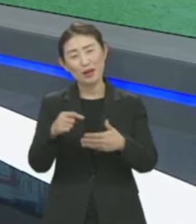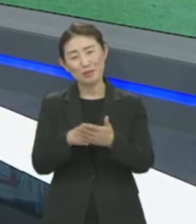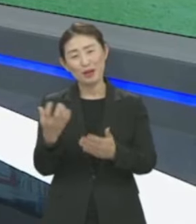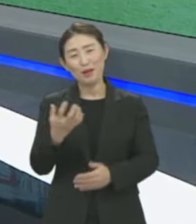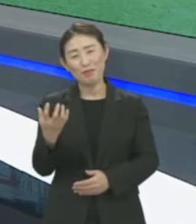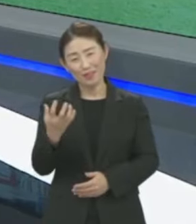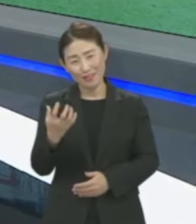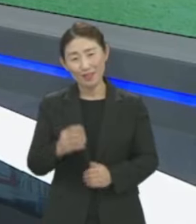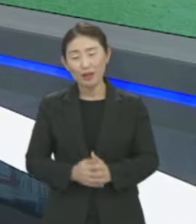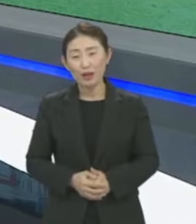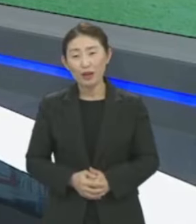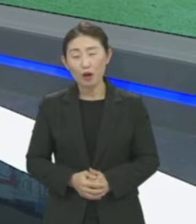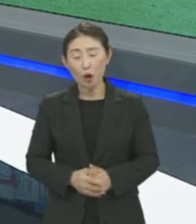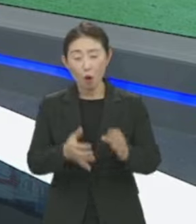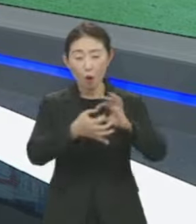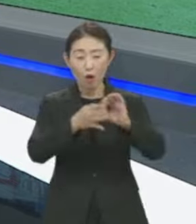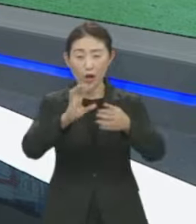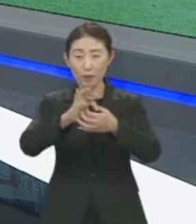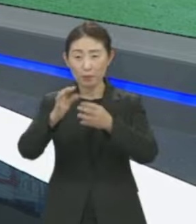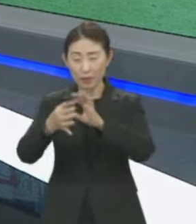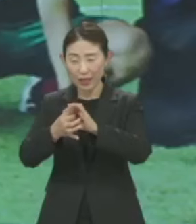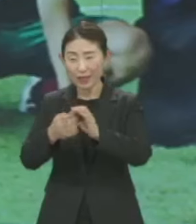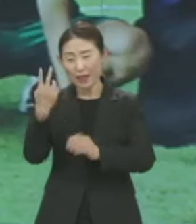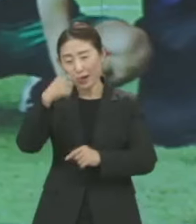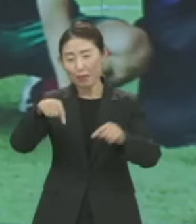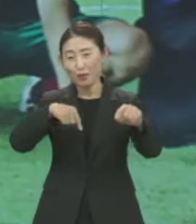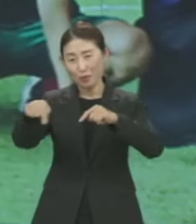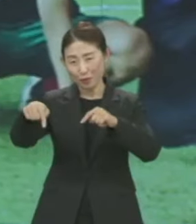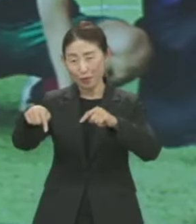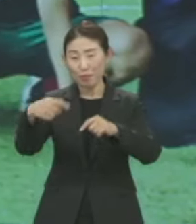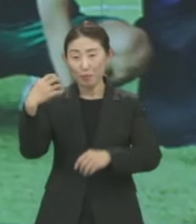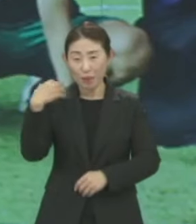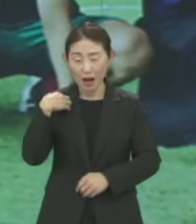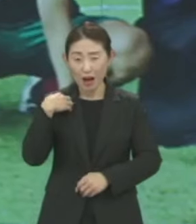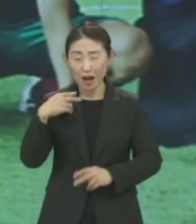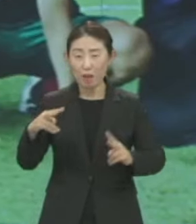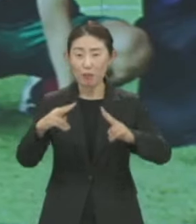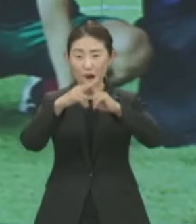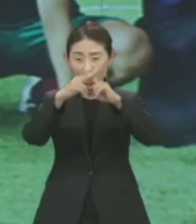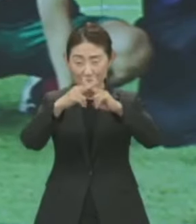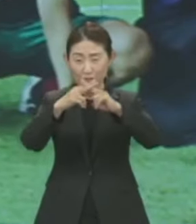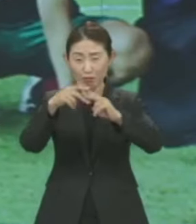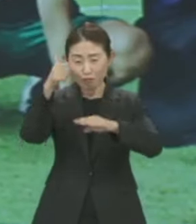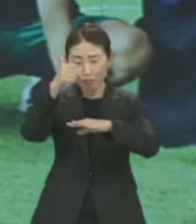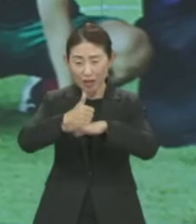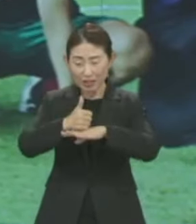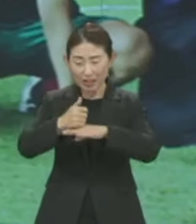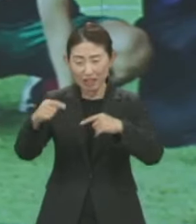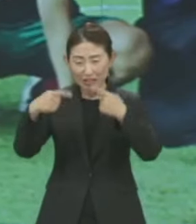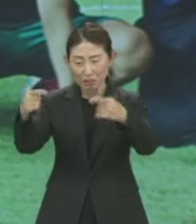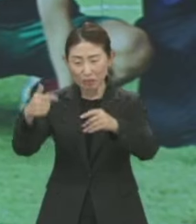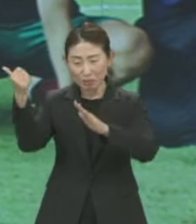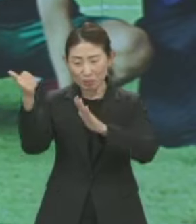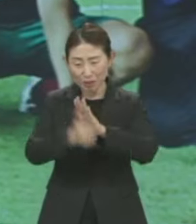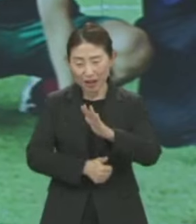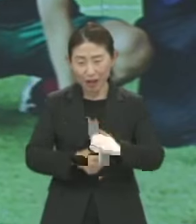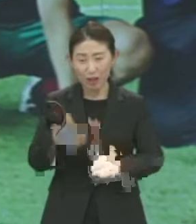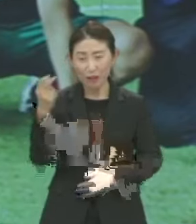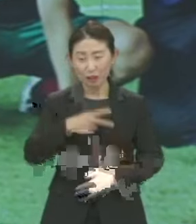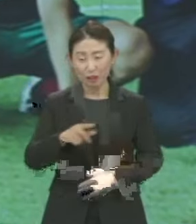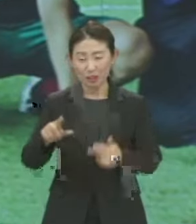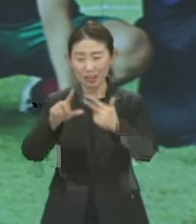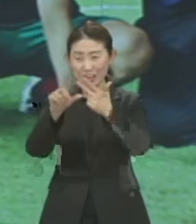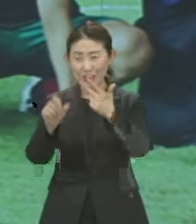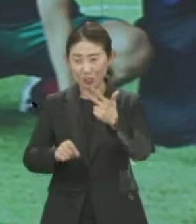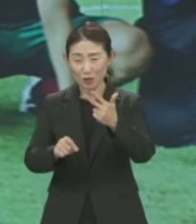감독님께서는 올림픽대표 팀 감독으로 있을 때 파리올림픽 본선 진출 실패하신 뒤에 또 지난 7월에 예